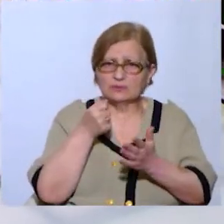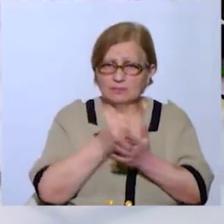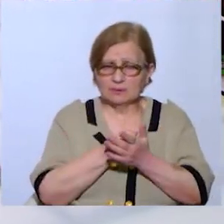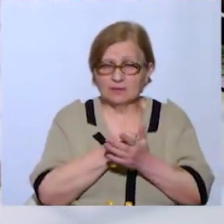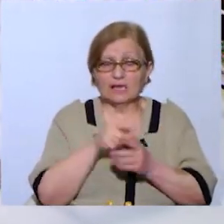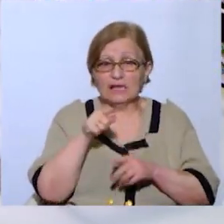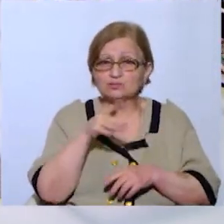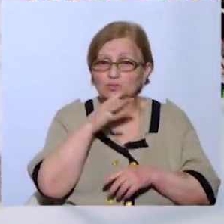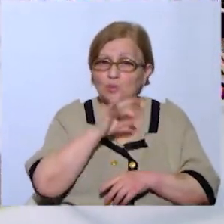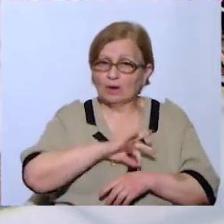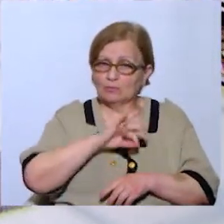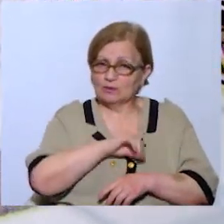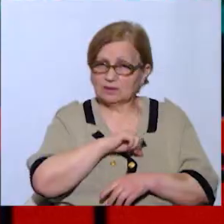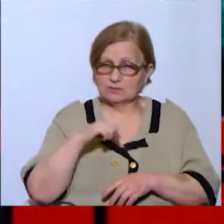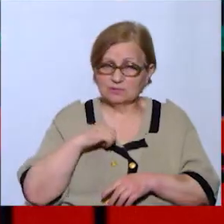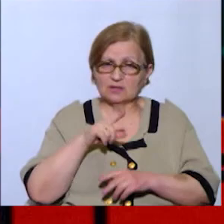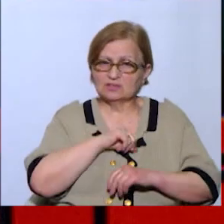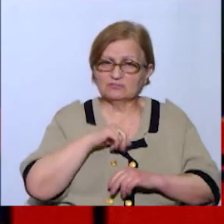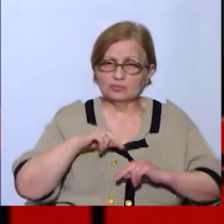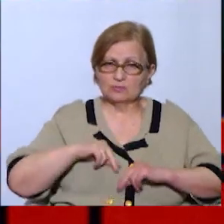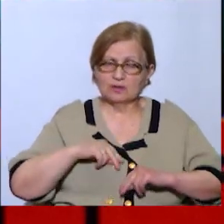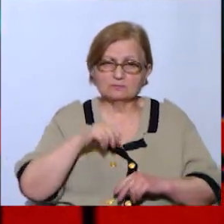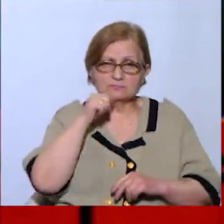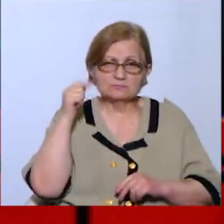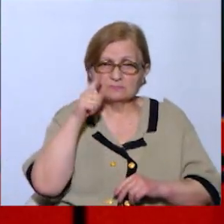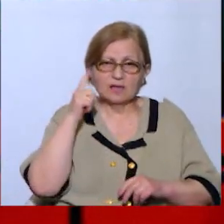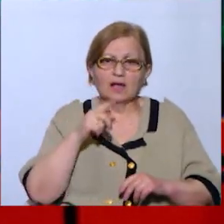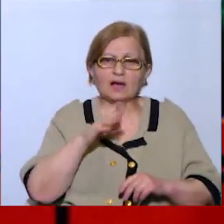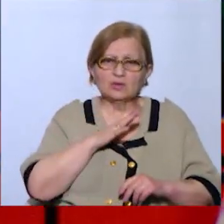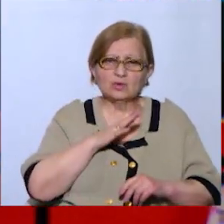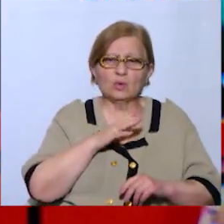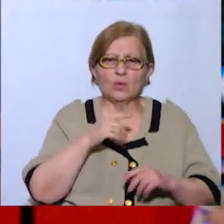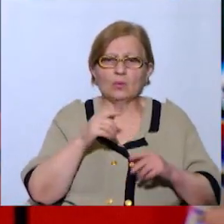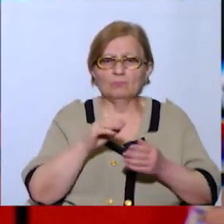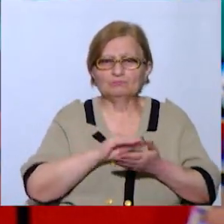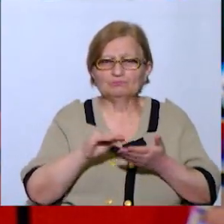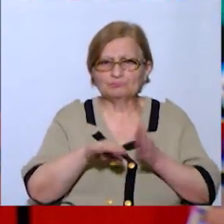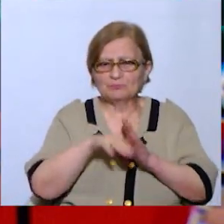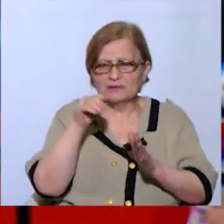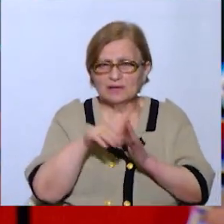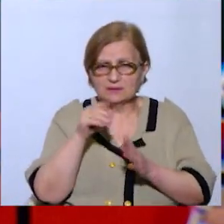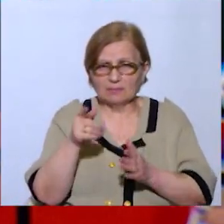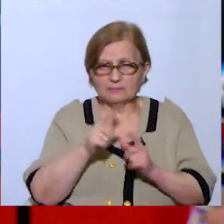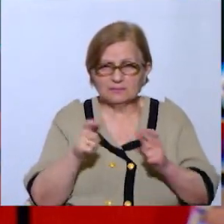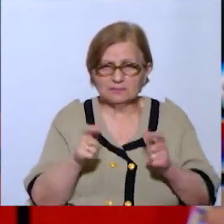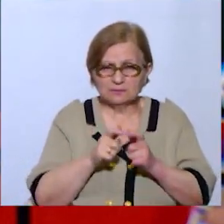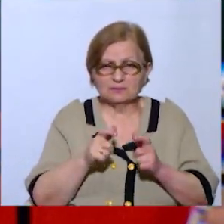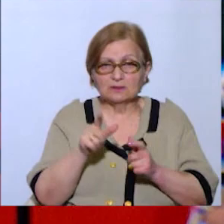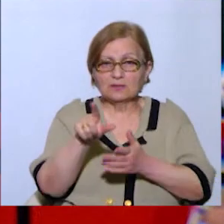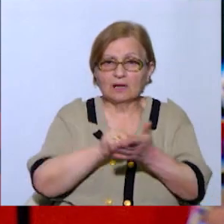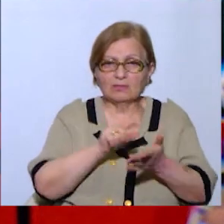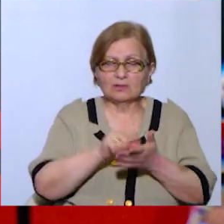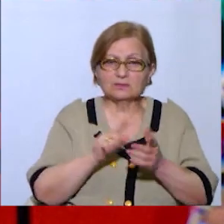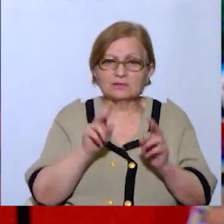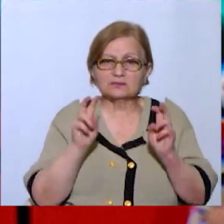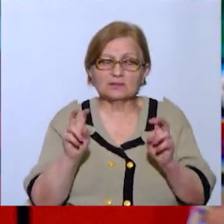დრო გამოიყენოთ ასე რომ იმუშაოთ ძველი წლების ბილეთებზე და შემდეგ პასუხებთან შედარებისას ამოიწეროთ ის